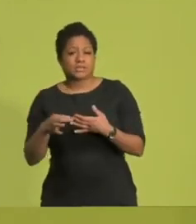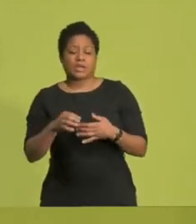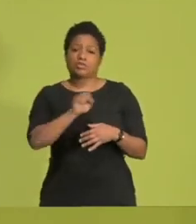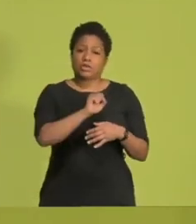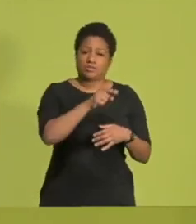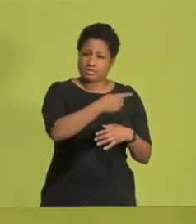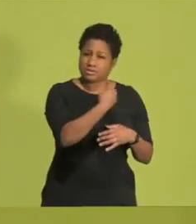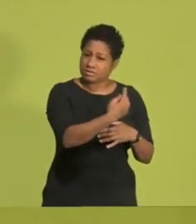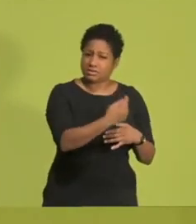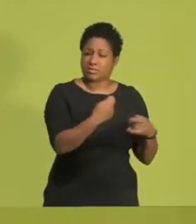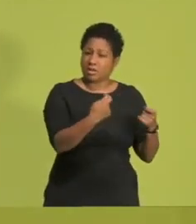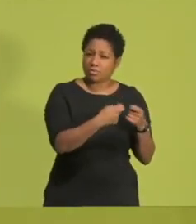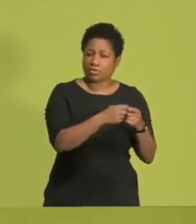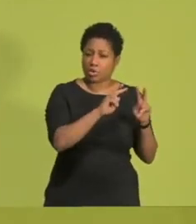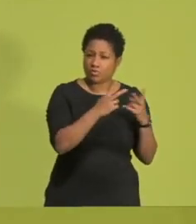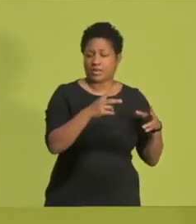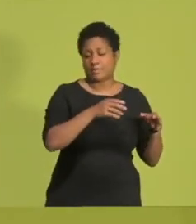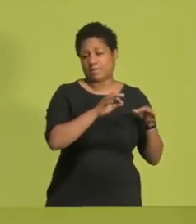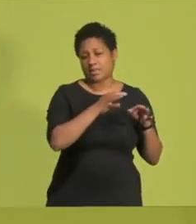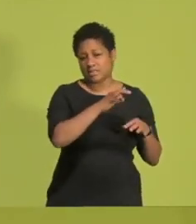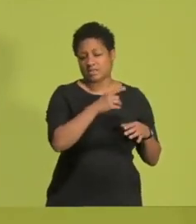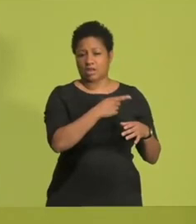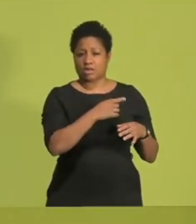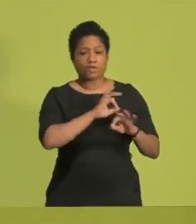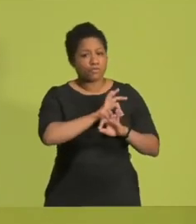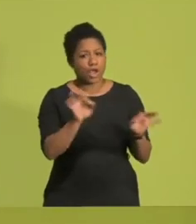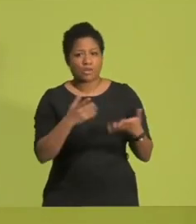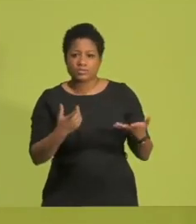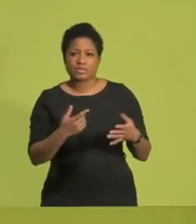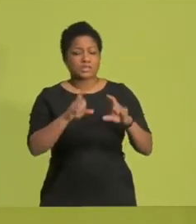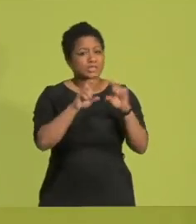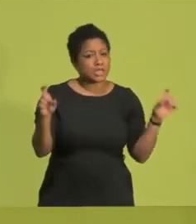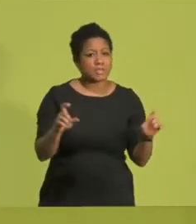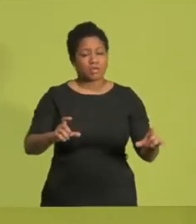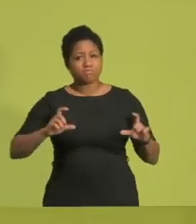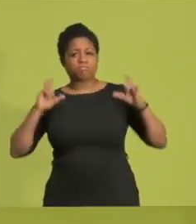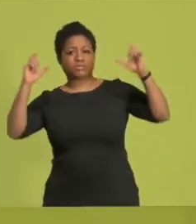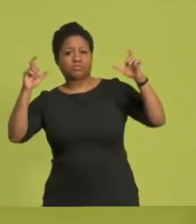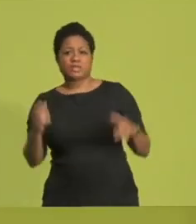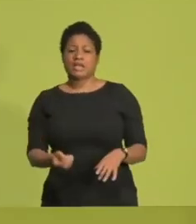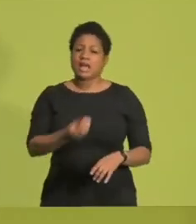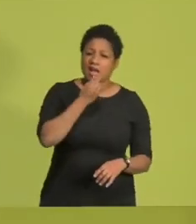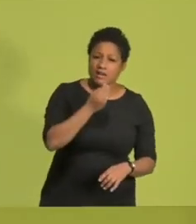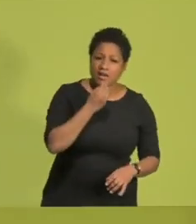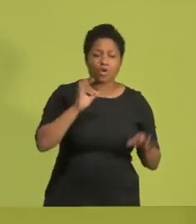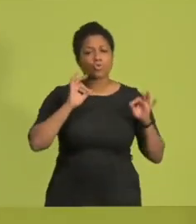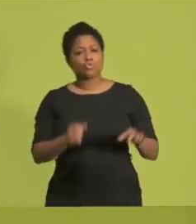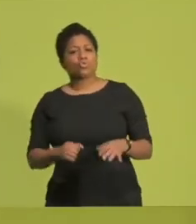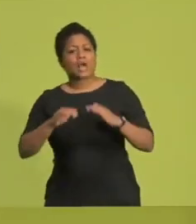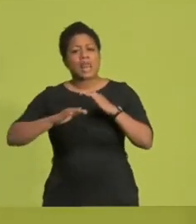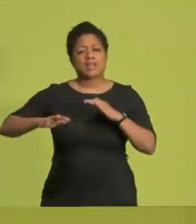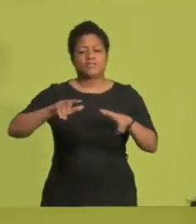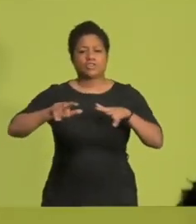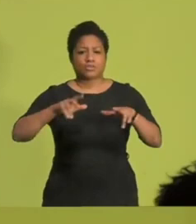wir dann zusammen auf Bundes- und auf Landesebene dieses Thema Ernährung, gute Landwirtschaft vorantreiben können, gemeinsam vorantreiben können,